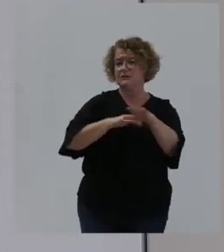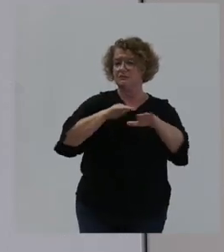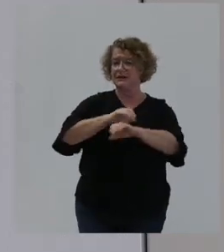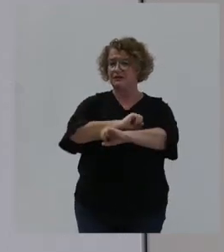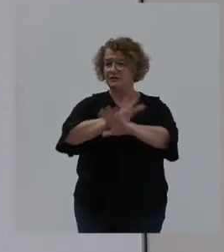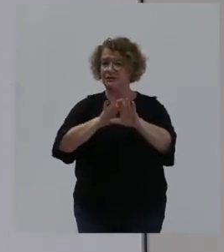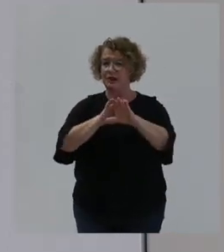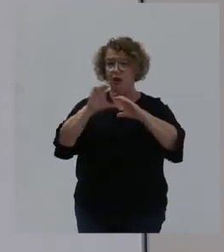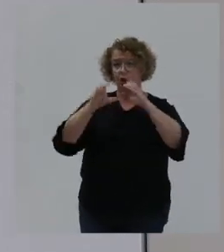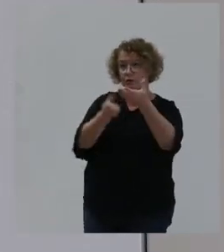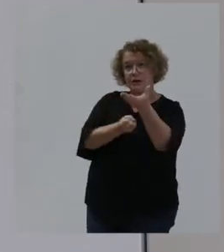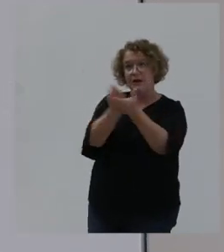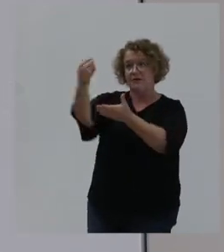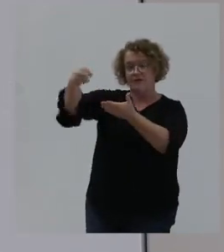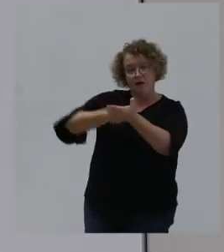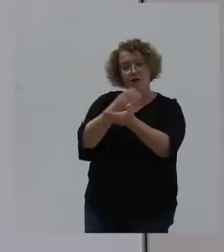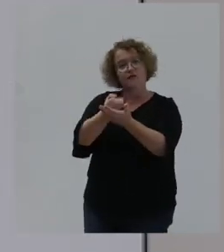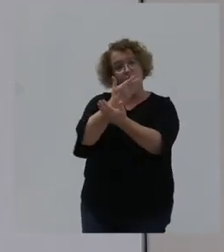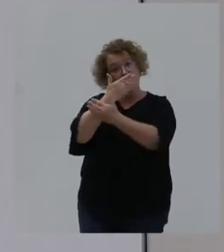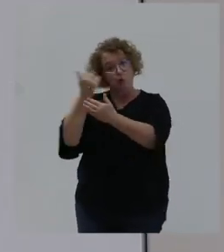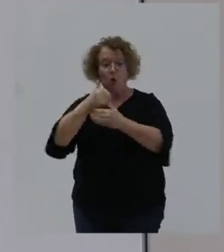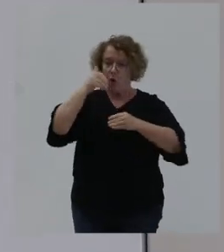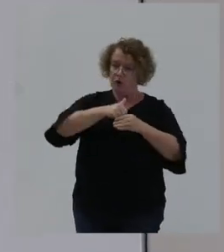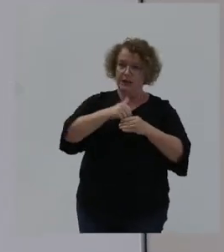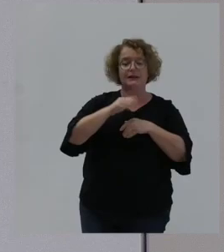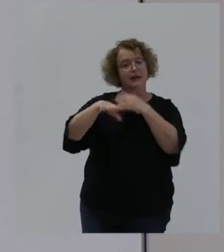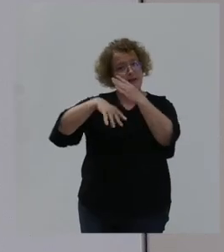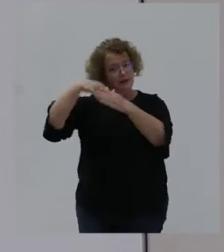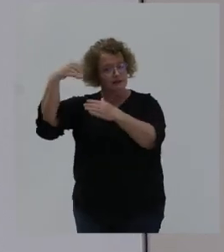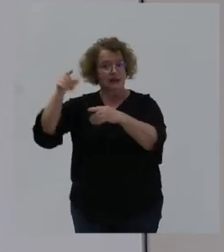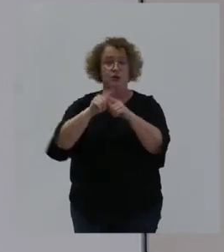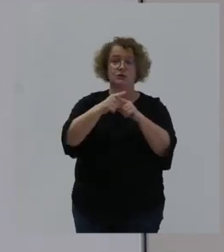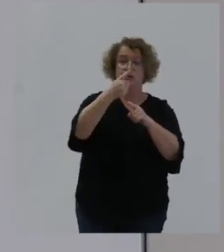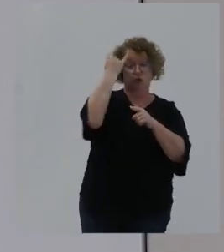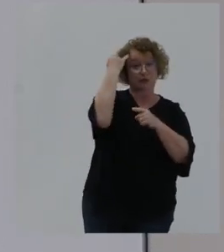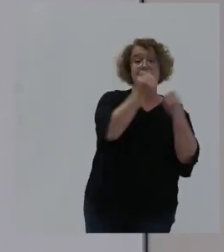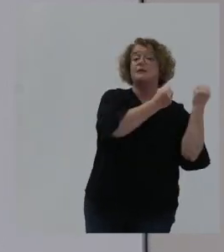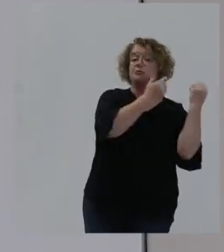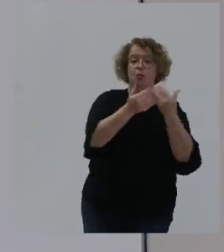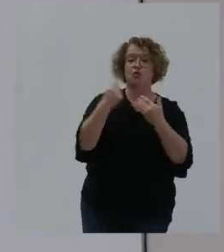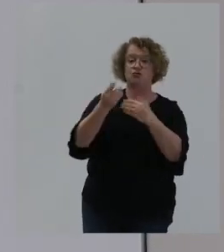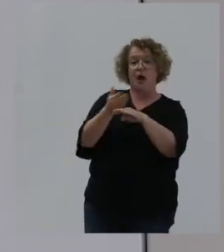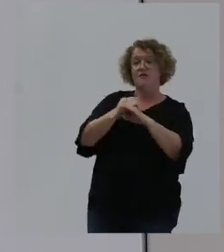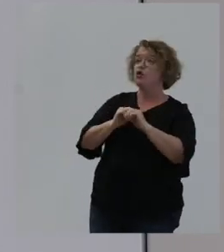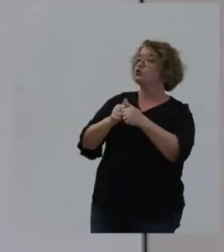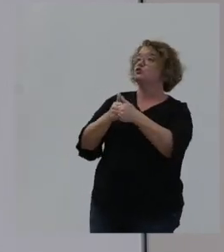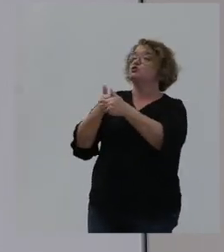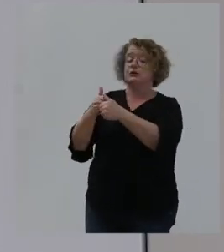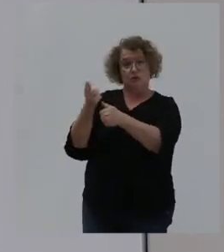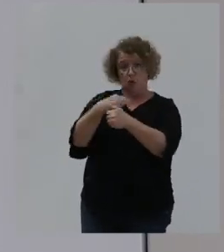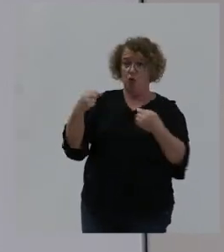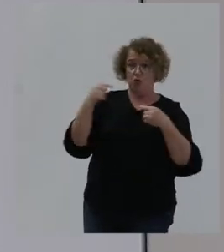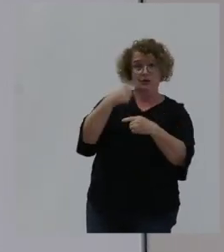notre communication interne et externe, d'être force de proposition et non suiveur, ce qui suppose que là encore